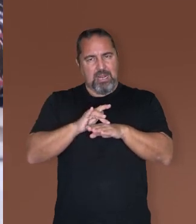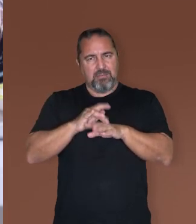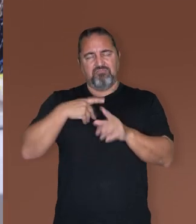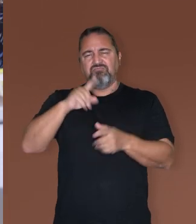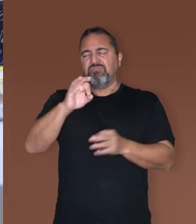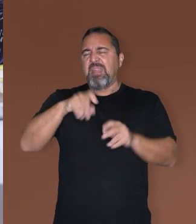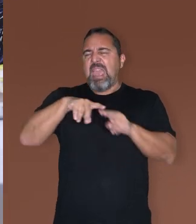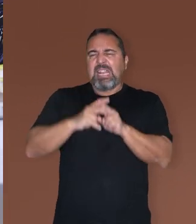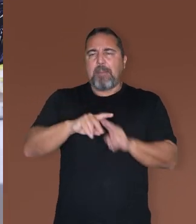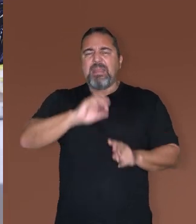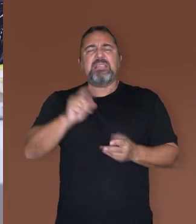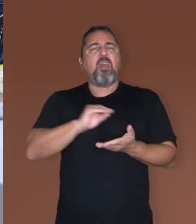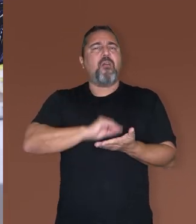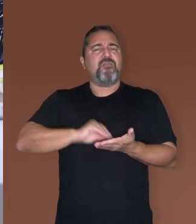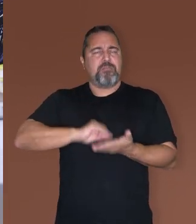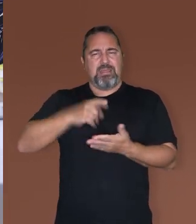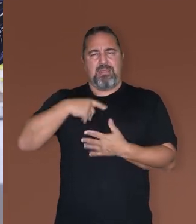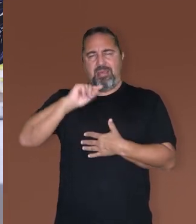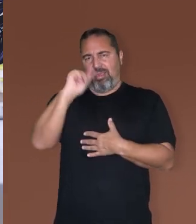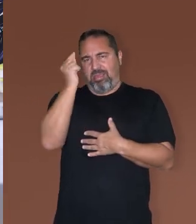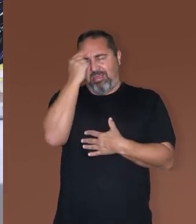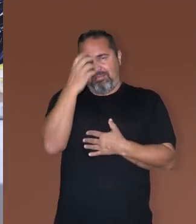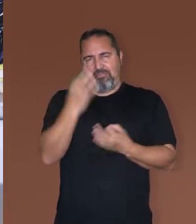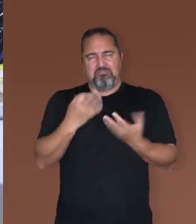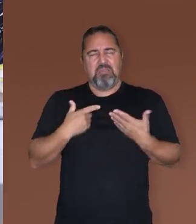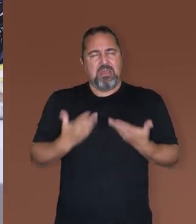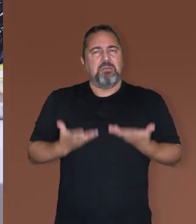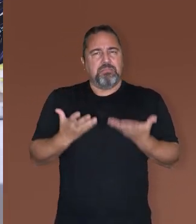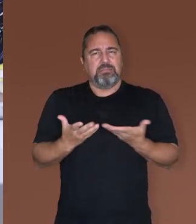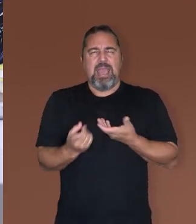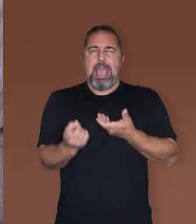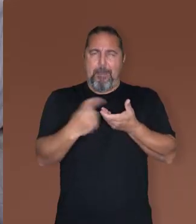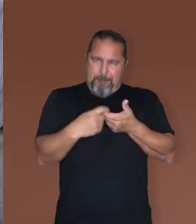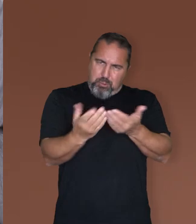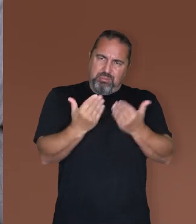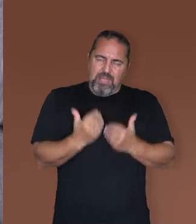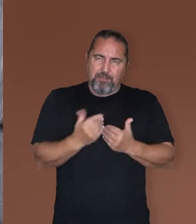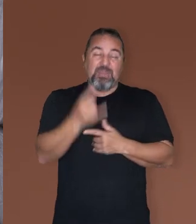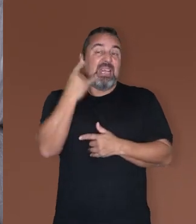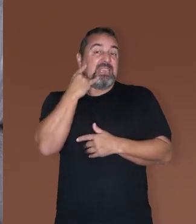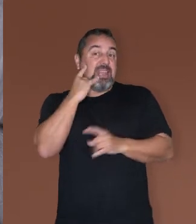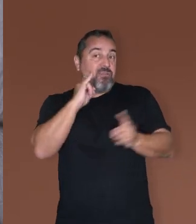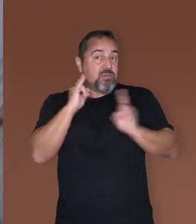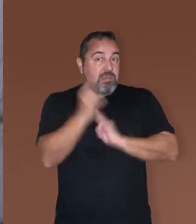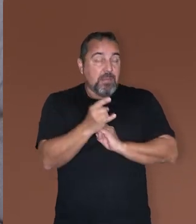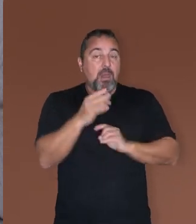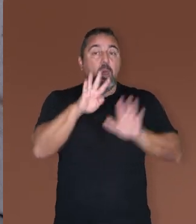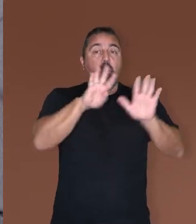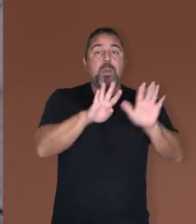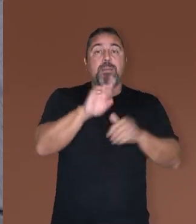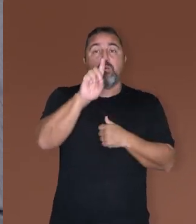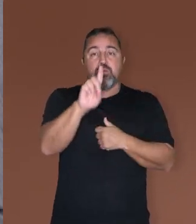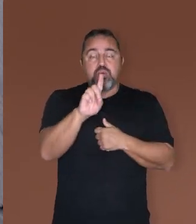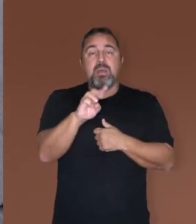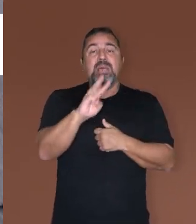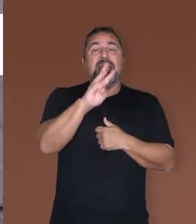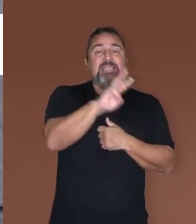Kudeaketa pertsonal digitala, menderatu tresna bulegotikoak. Emantzazu izena.